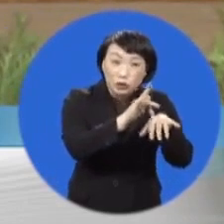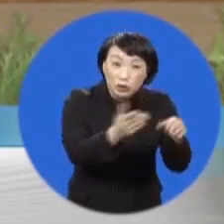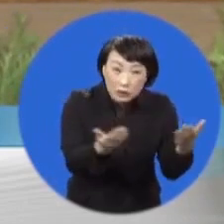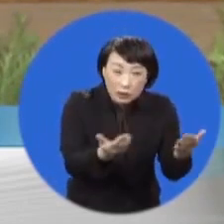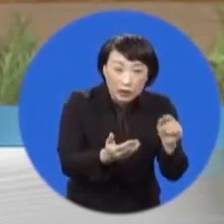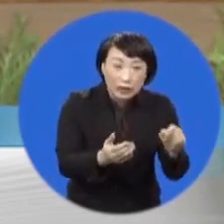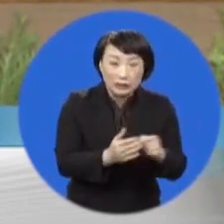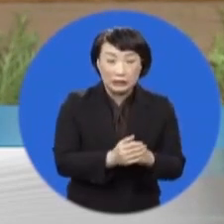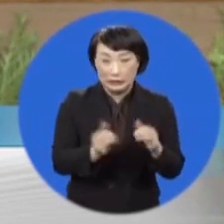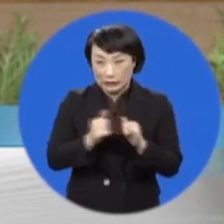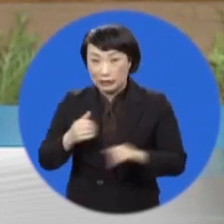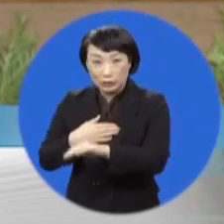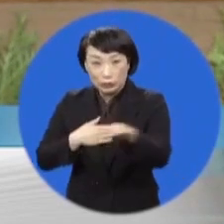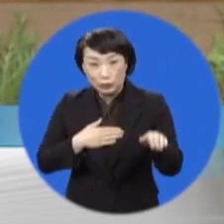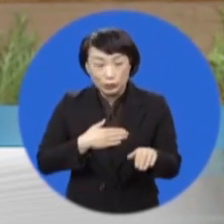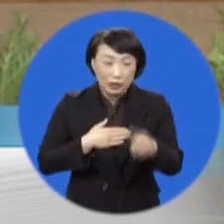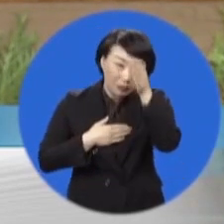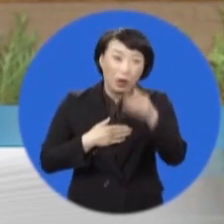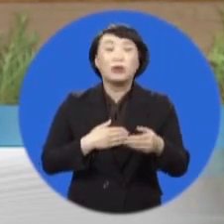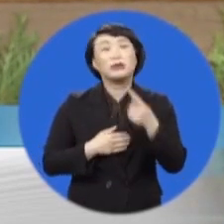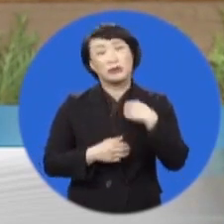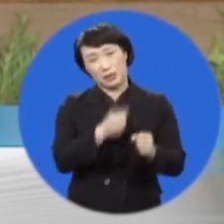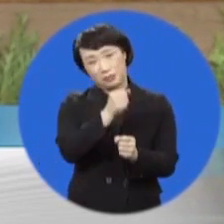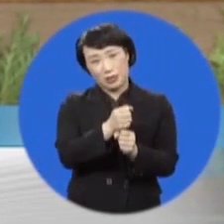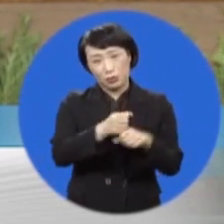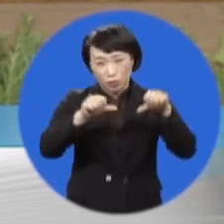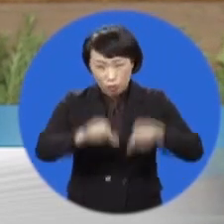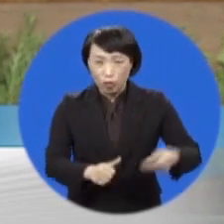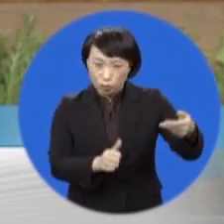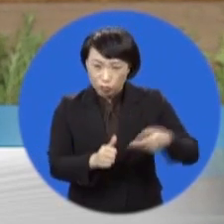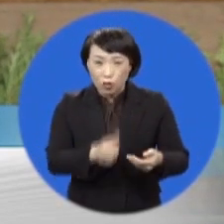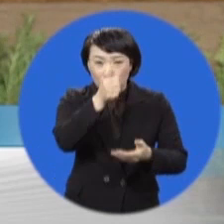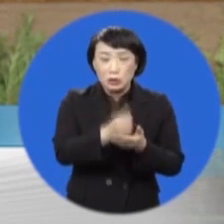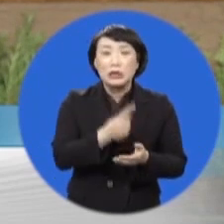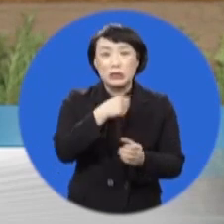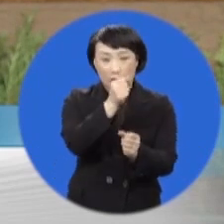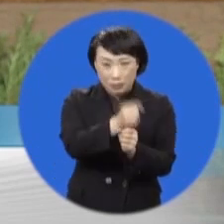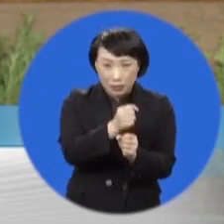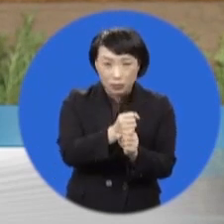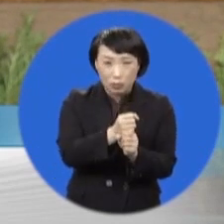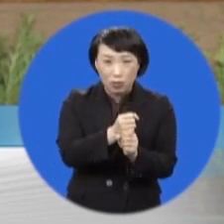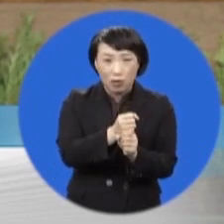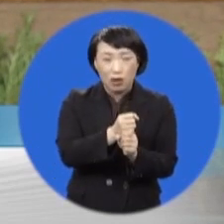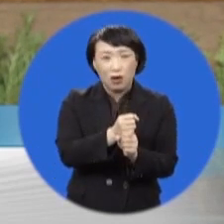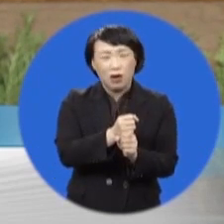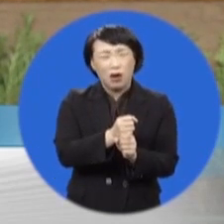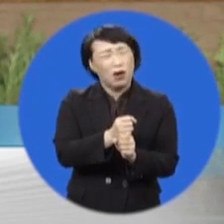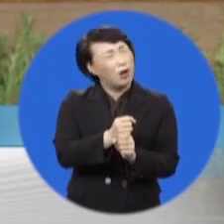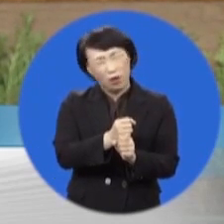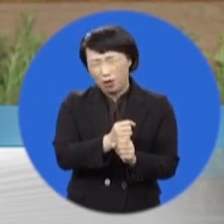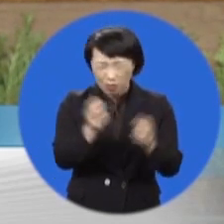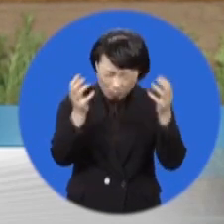신이 인간을 븅 들 미학 5 존조 하고 뒤인 지키 하고 5 합